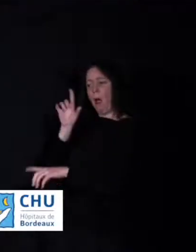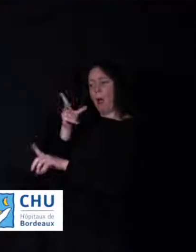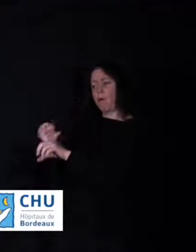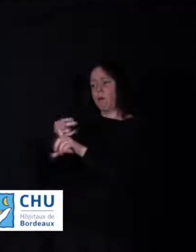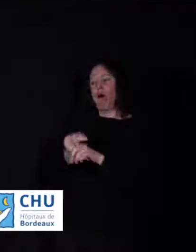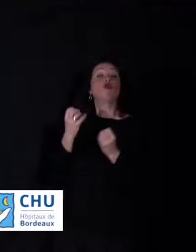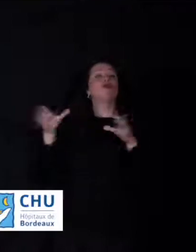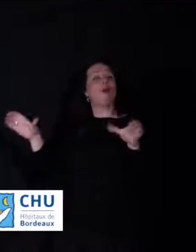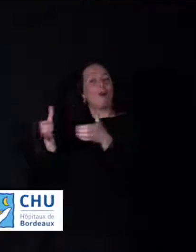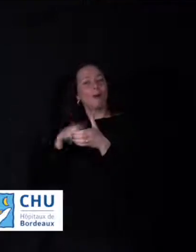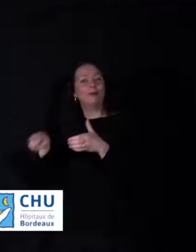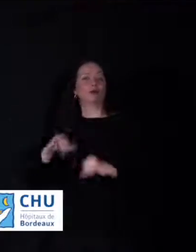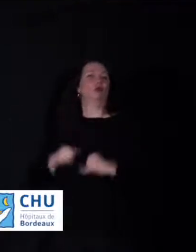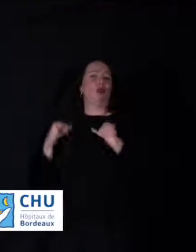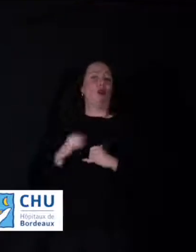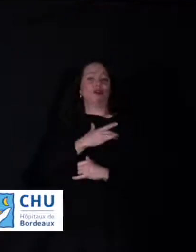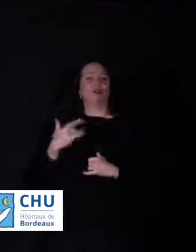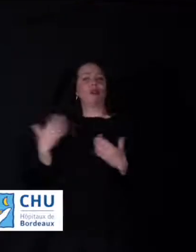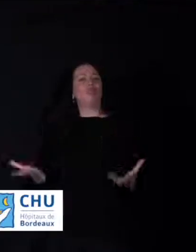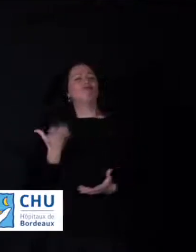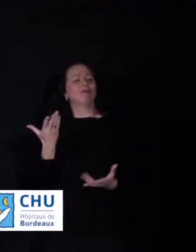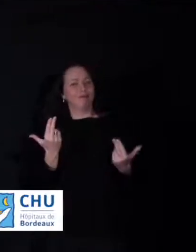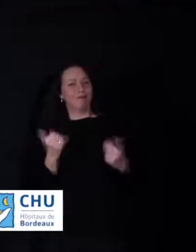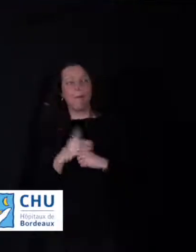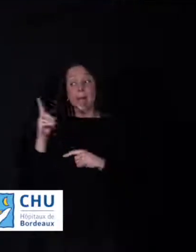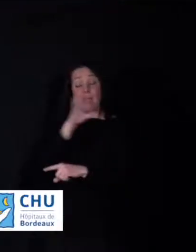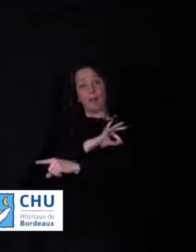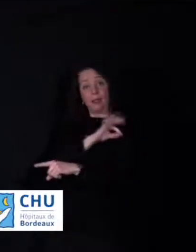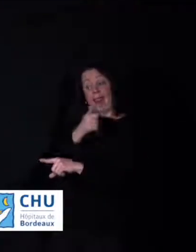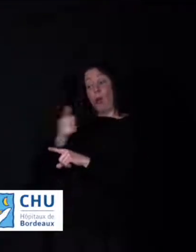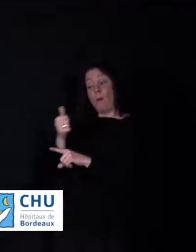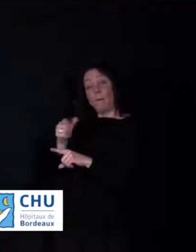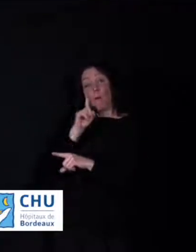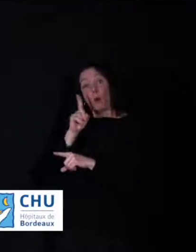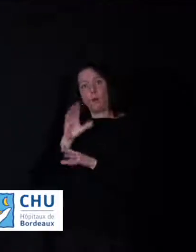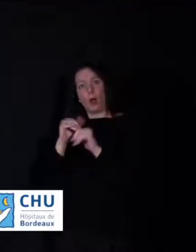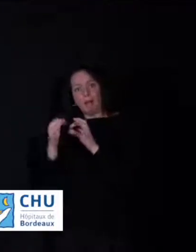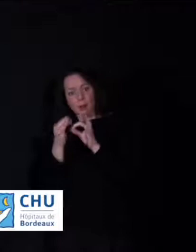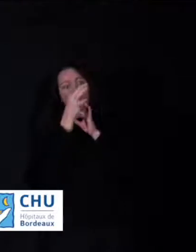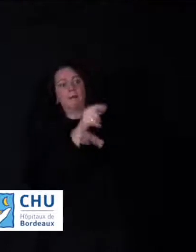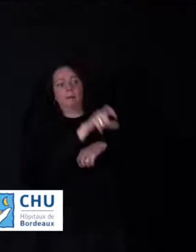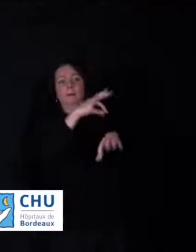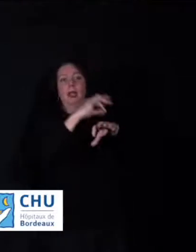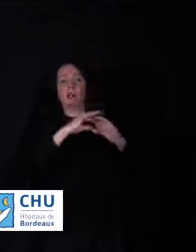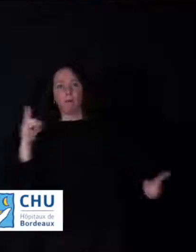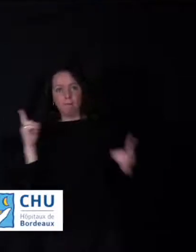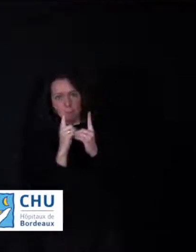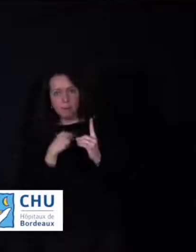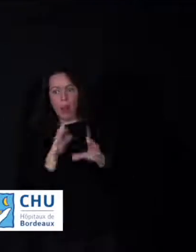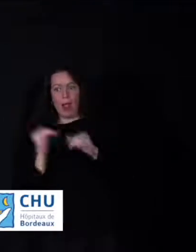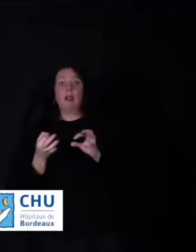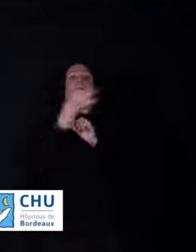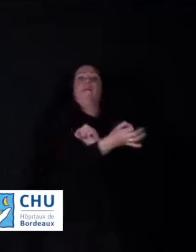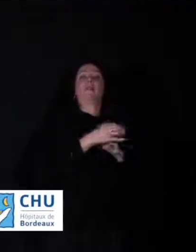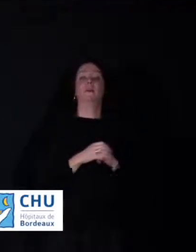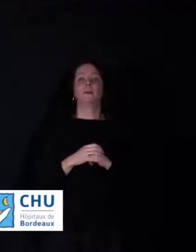gens jeunes, en bonne santé, mais ils vont se vacciner pour ne pas être vecteurs de la maladie vis-à-vis des patients qu'ils vont prendre en charge. Les